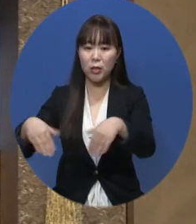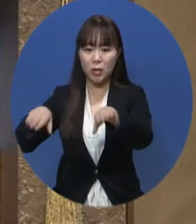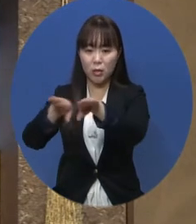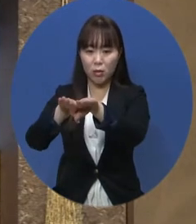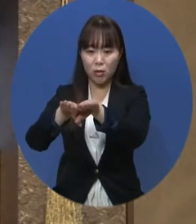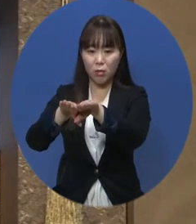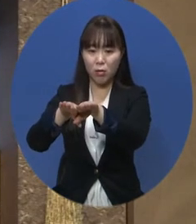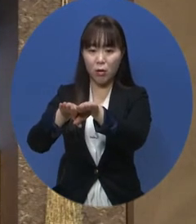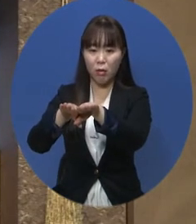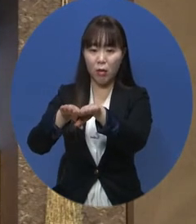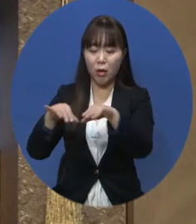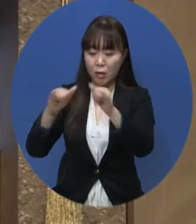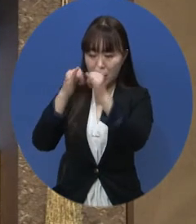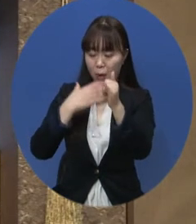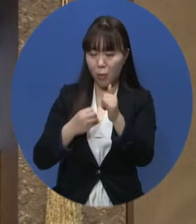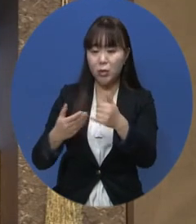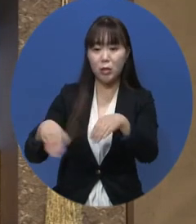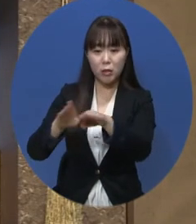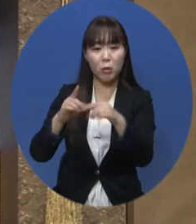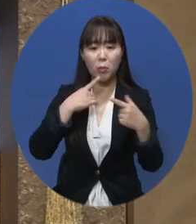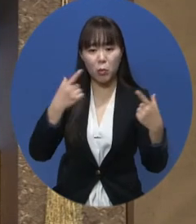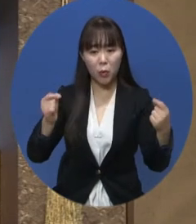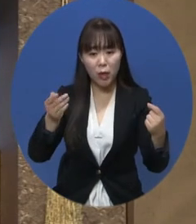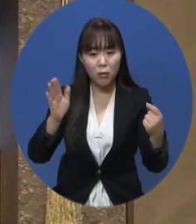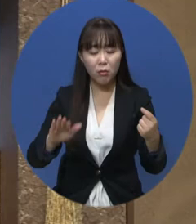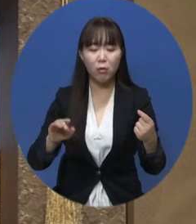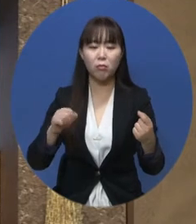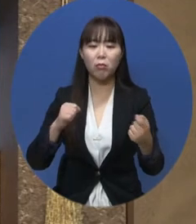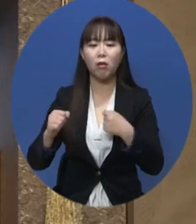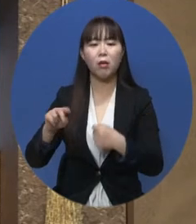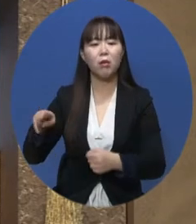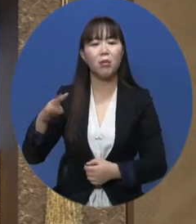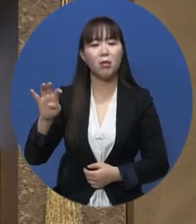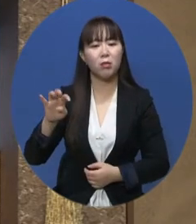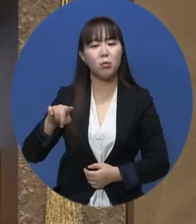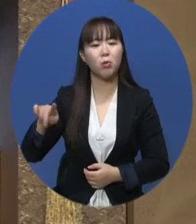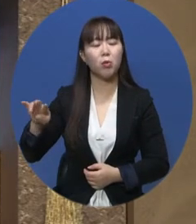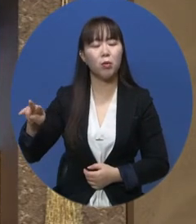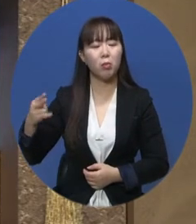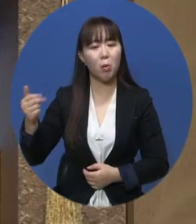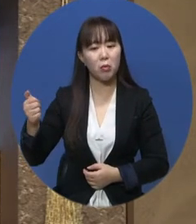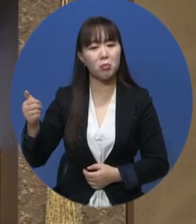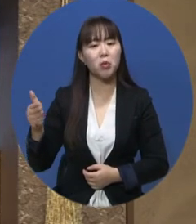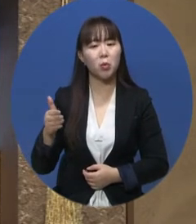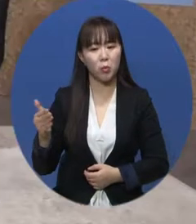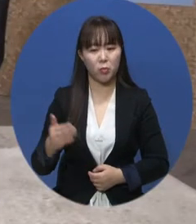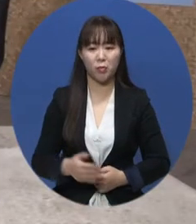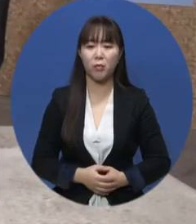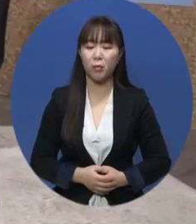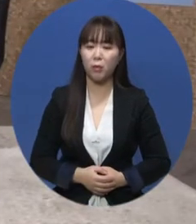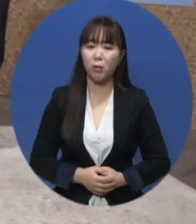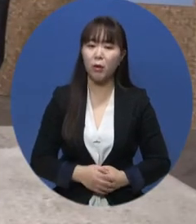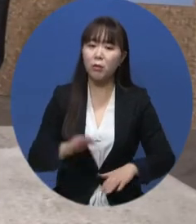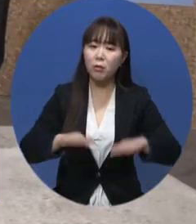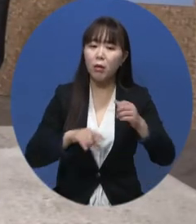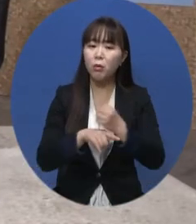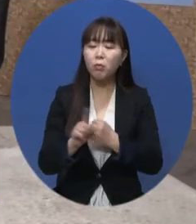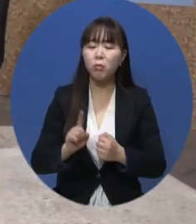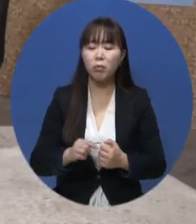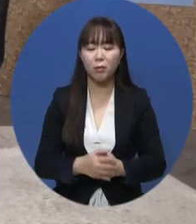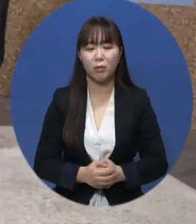장기요양 시설에서 같은 사회복지시설인데 근무를 하면 한 240만 원밖에 안 받거든요. 왜 그렇게 차이가 나는